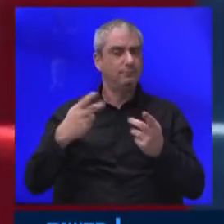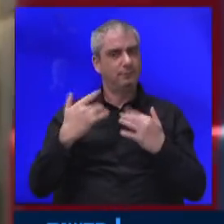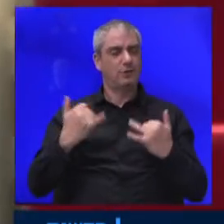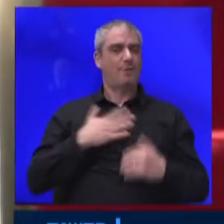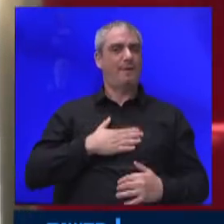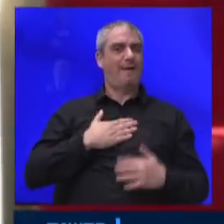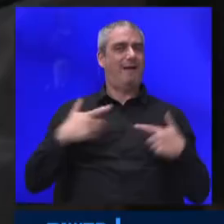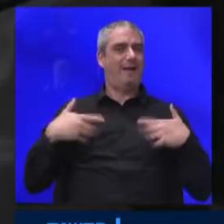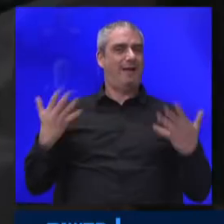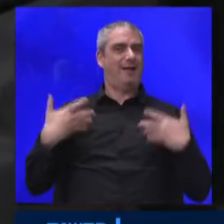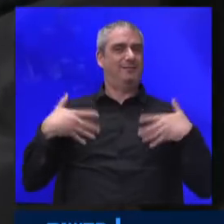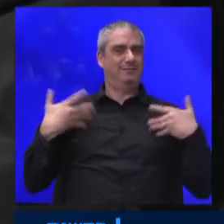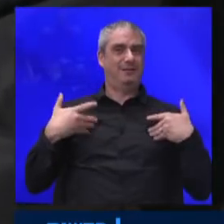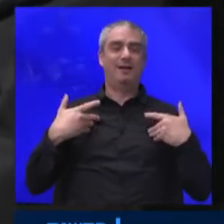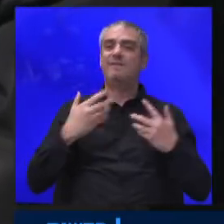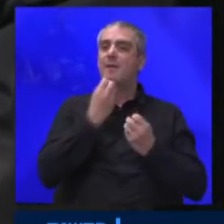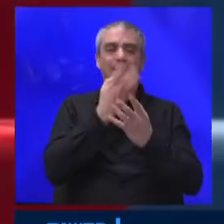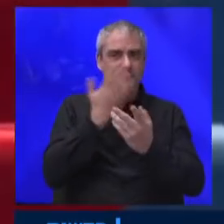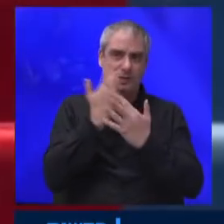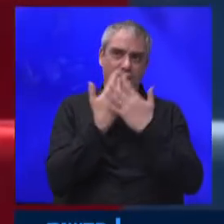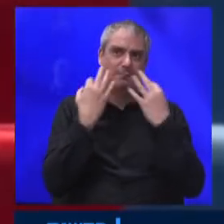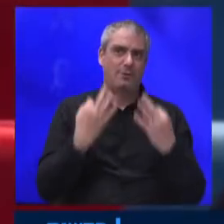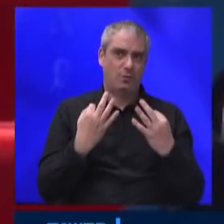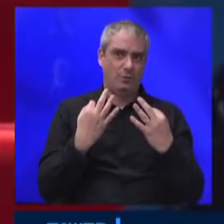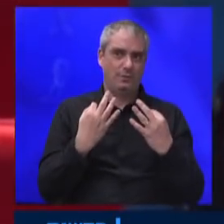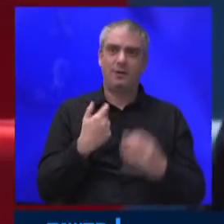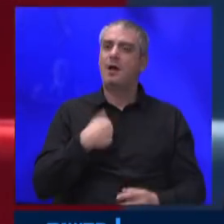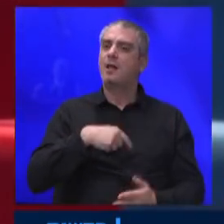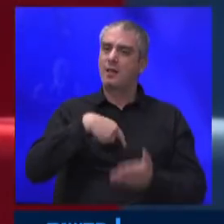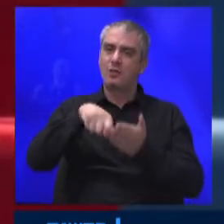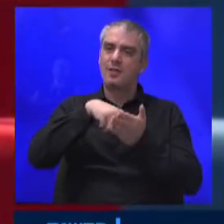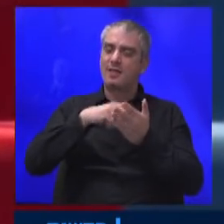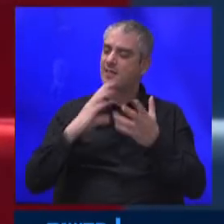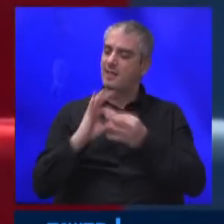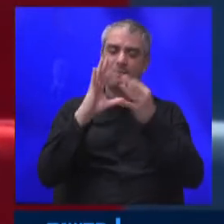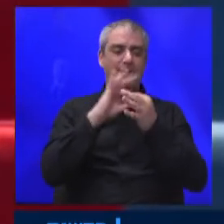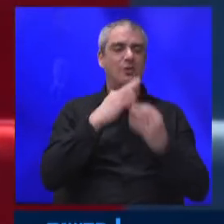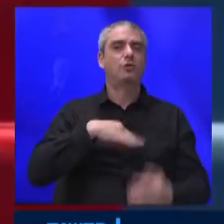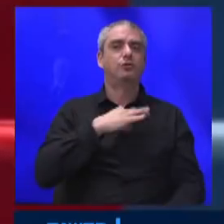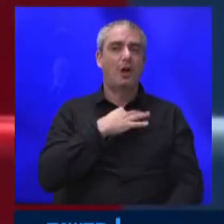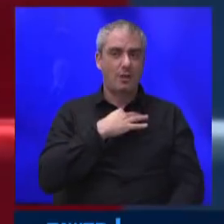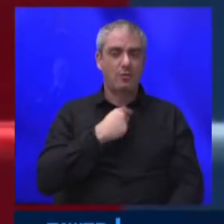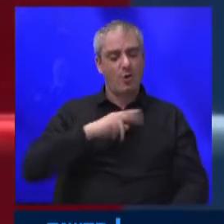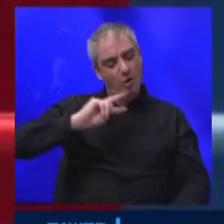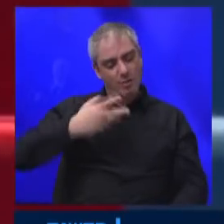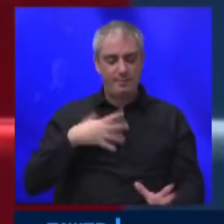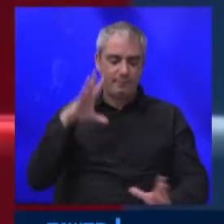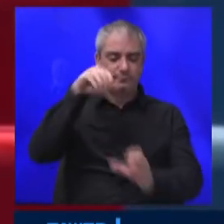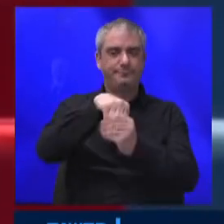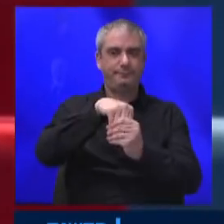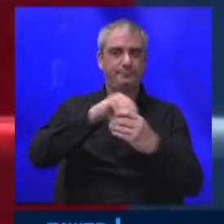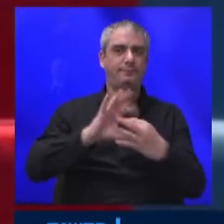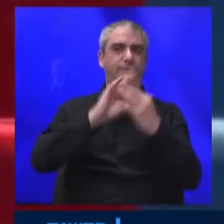חג. והמסר של חתן השמחה היה ברור. We will repair our alliances and engage with the world once